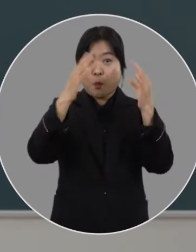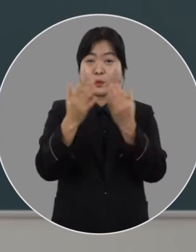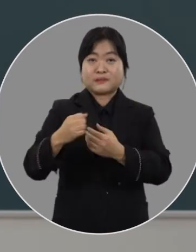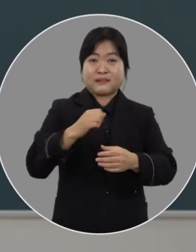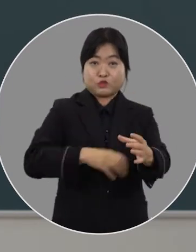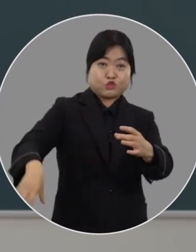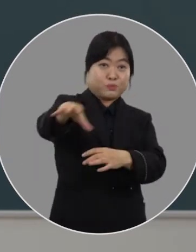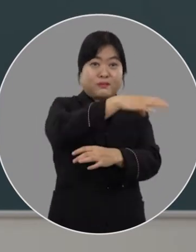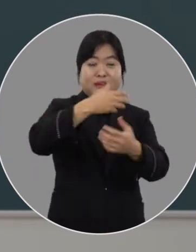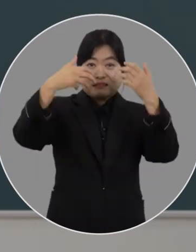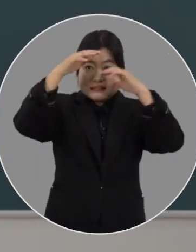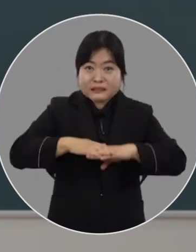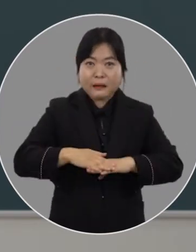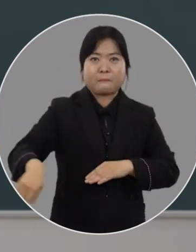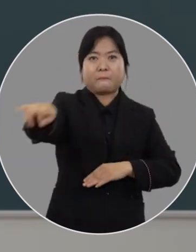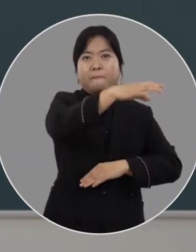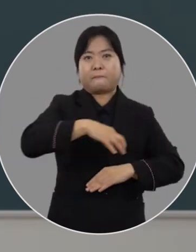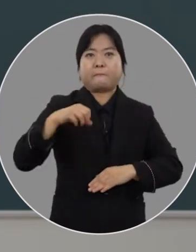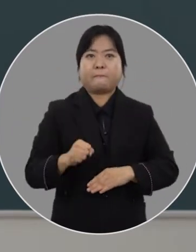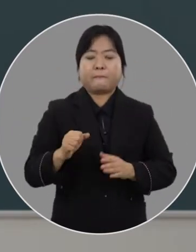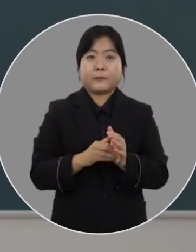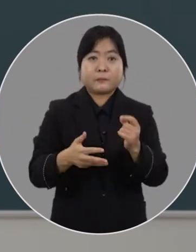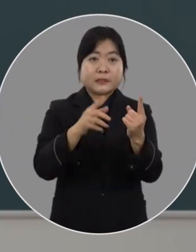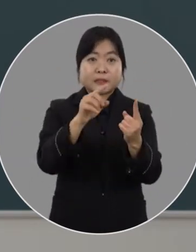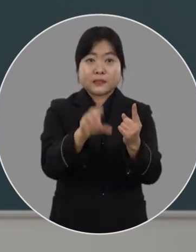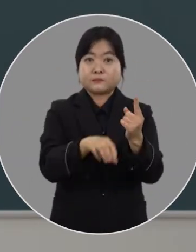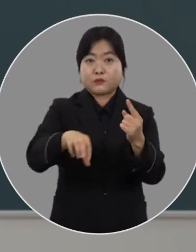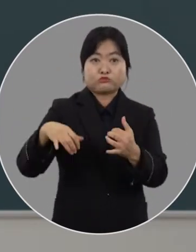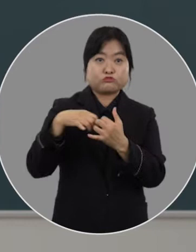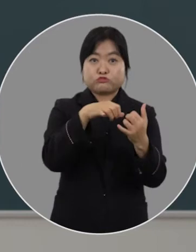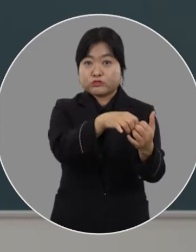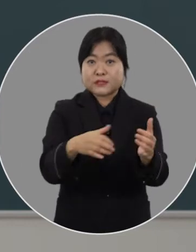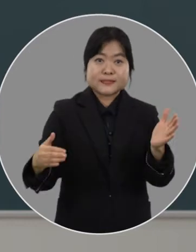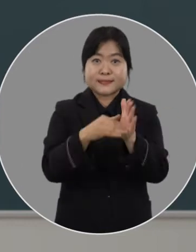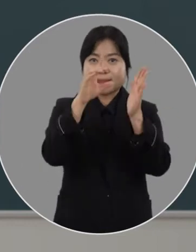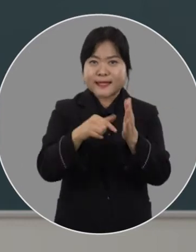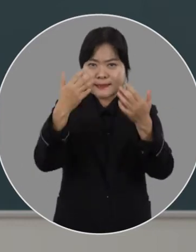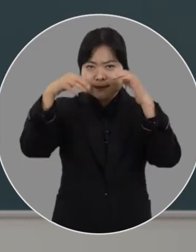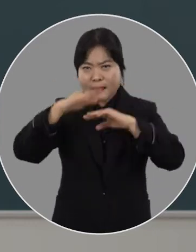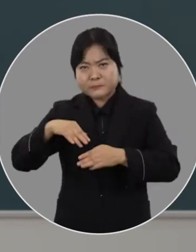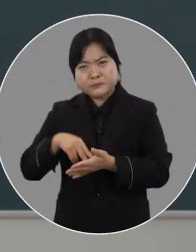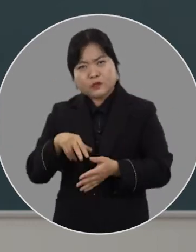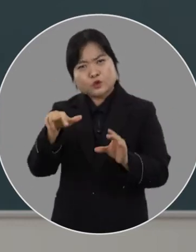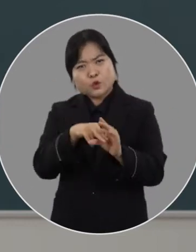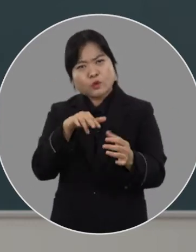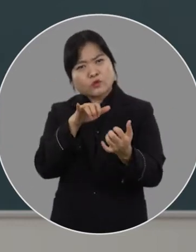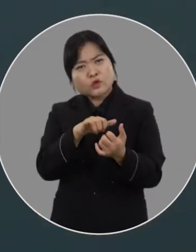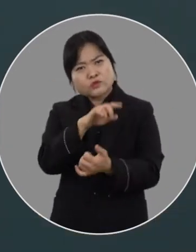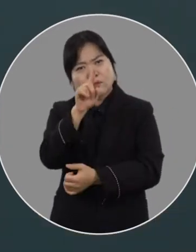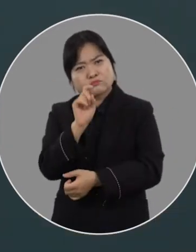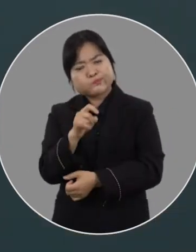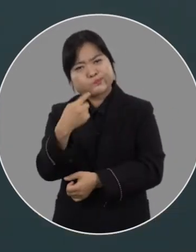이슬람이 차지하고 있었고요. 1차 십자군이 끝날 때까지만 하더라도 이슬람들은 이게 종교적인 전쟁인지 잘